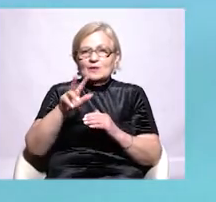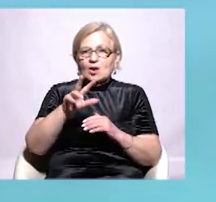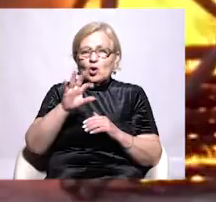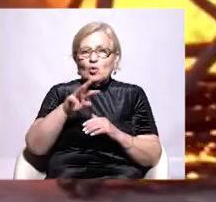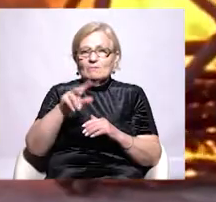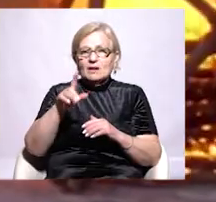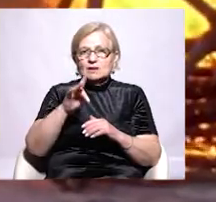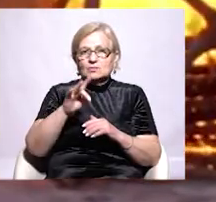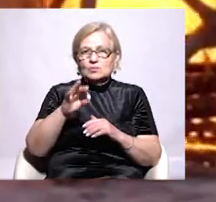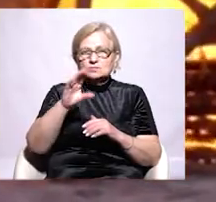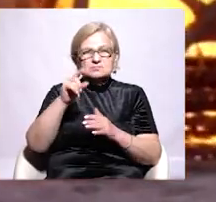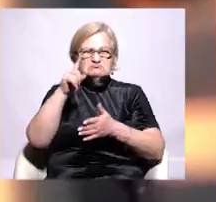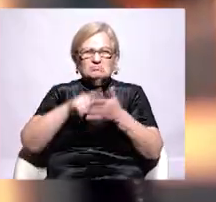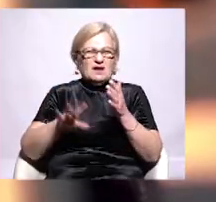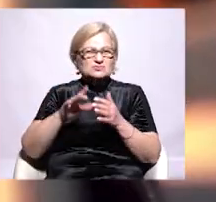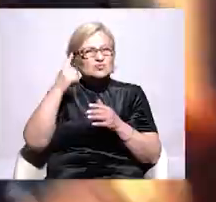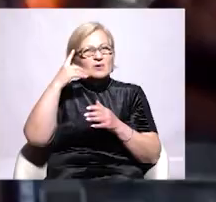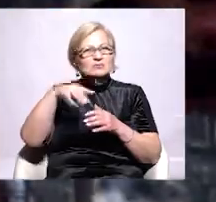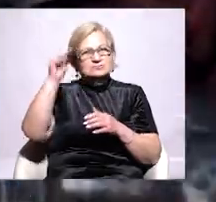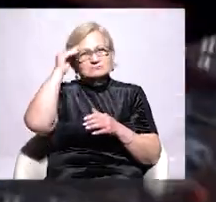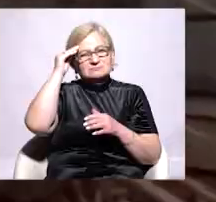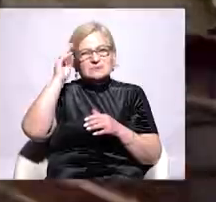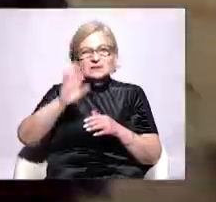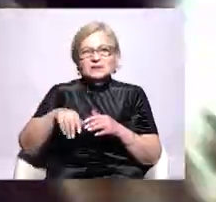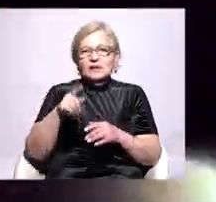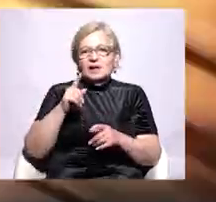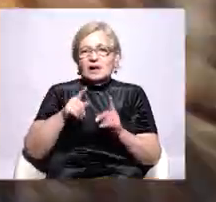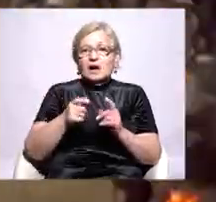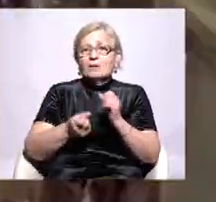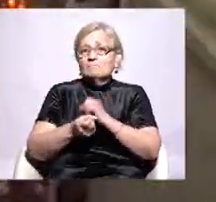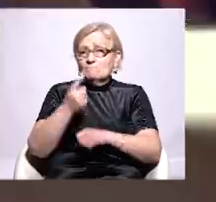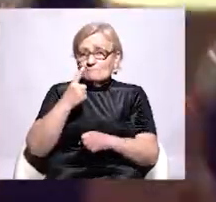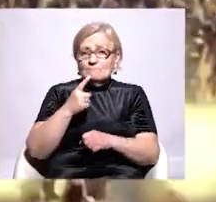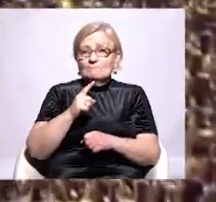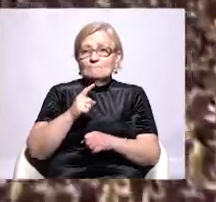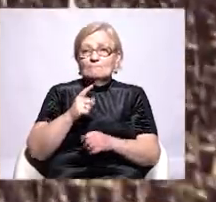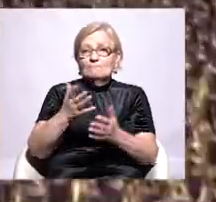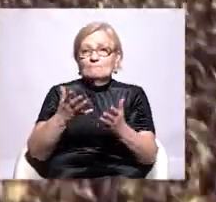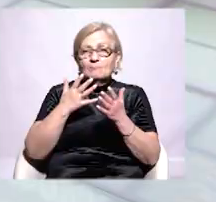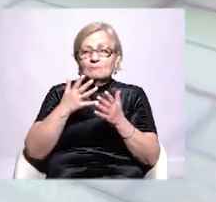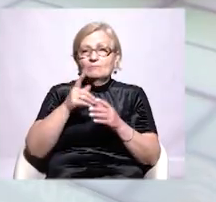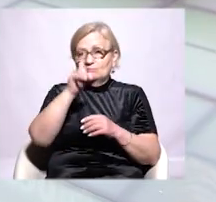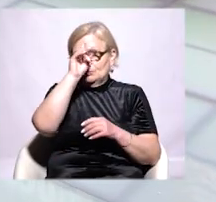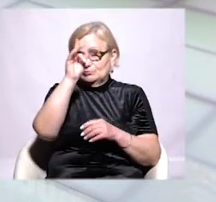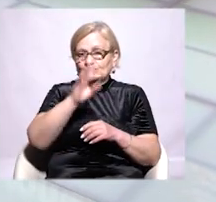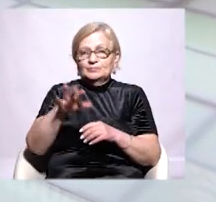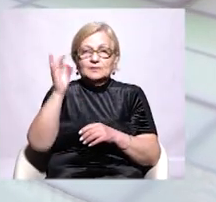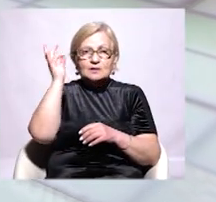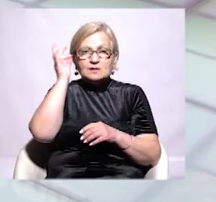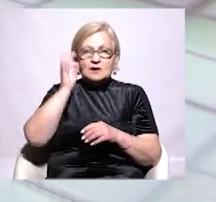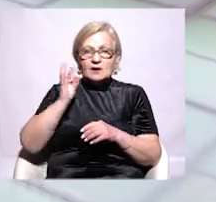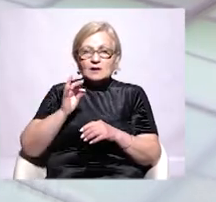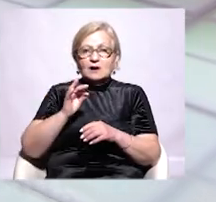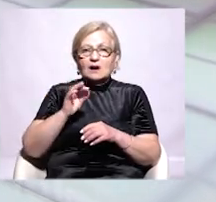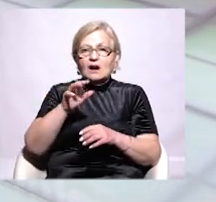ki arsamdat didi khnis kanmolobashi rom iqo realuri. Magram gamochda aseti tsnobili germaneli